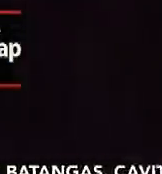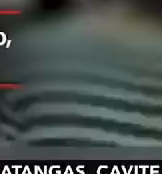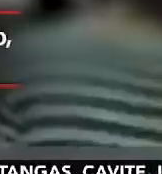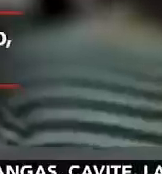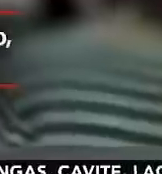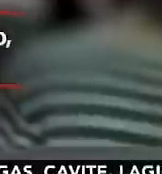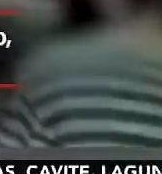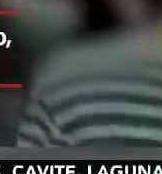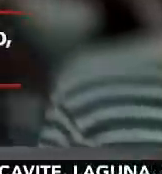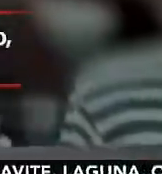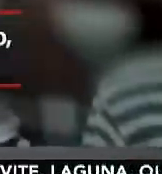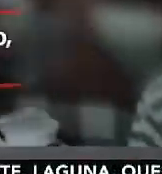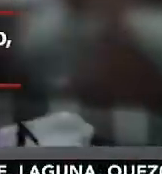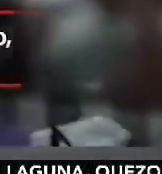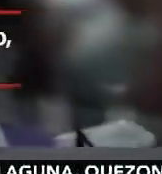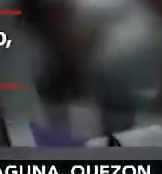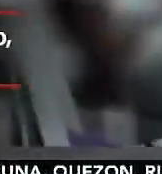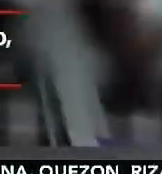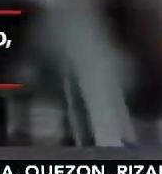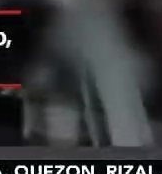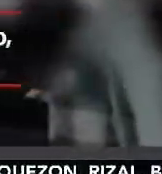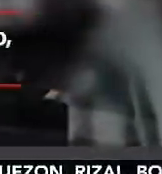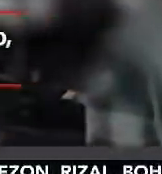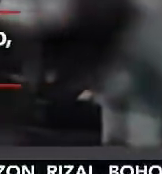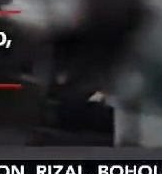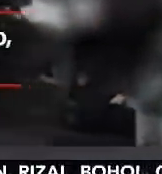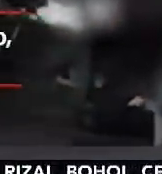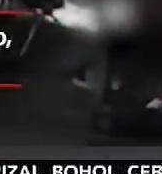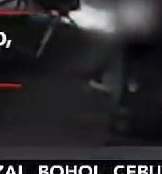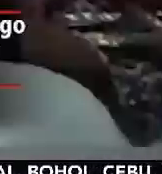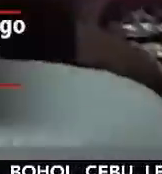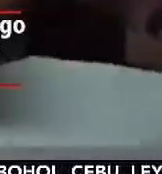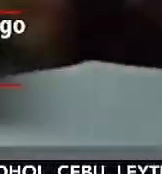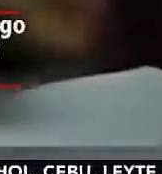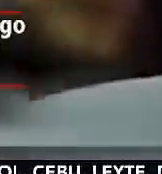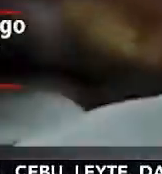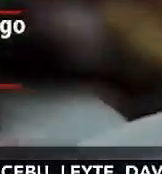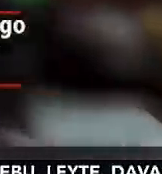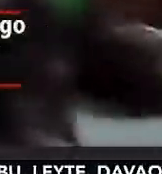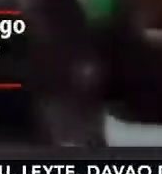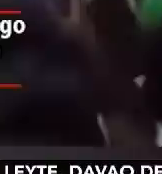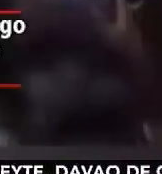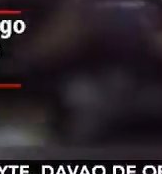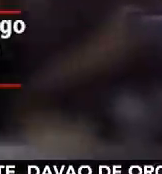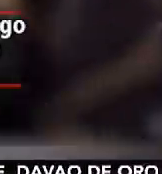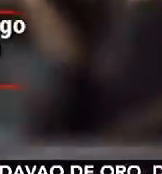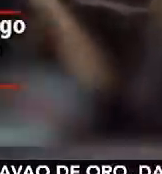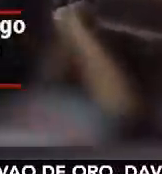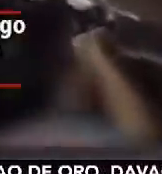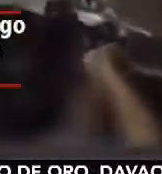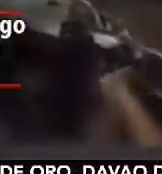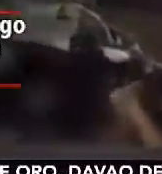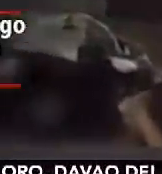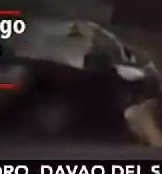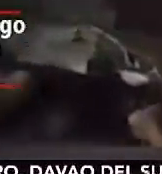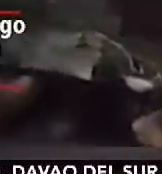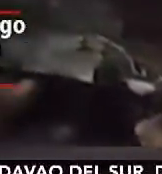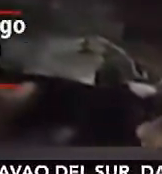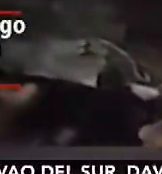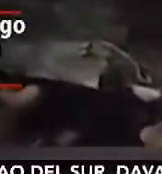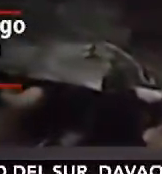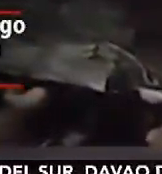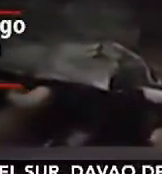ang hirap. Hindi na namin alam kung gagawin namin dito. Paano kung may mamatay? Pinapapasok ang mga polis personnel